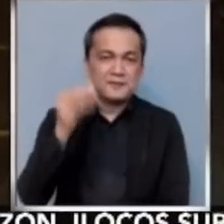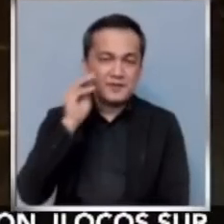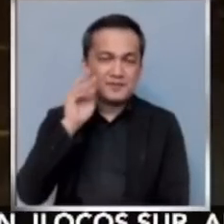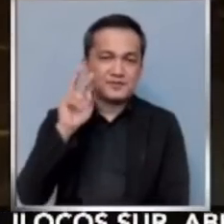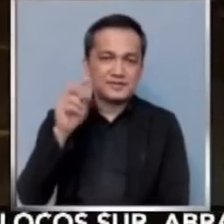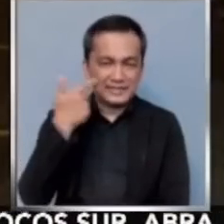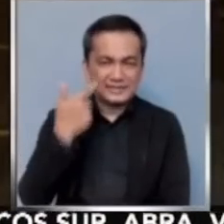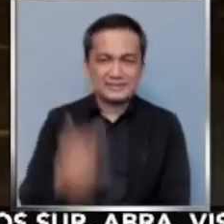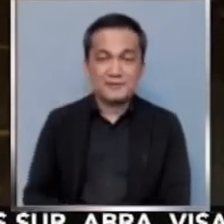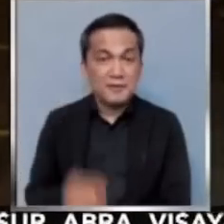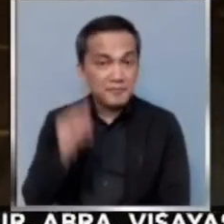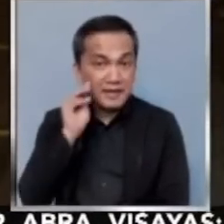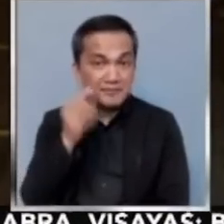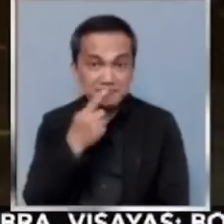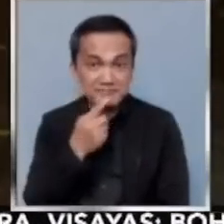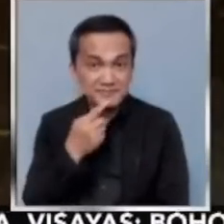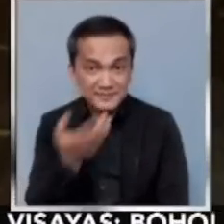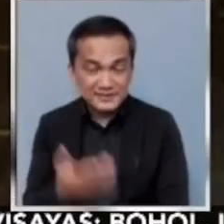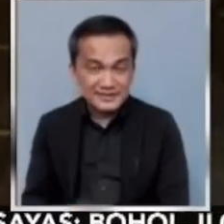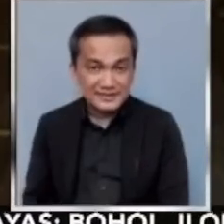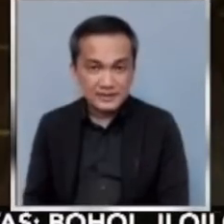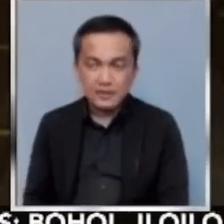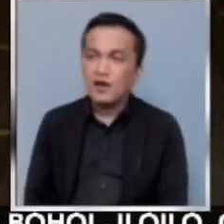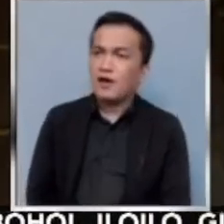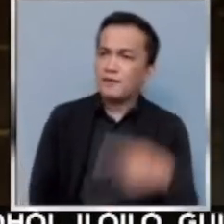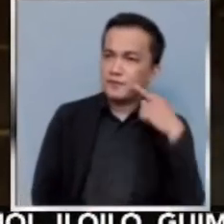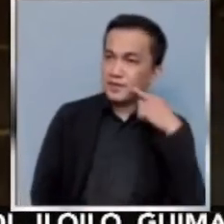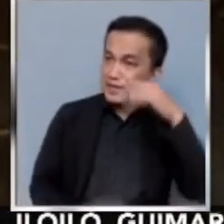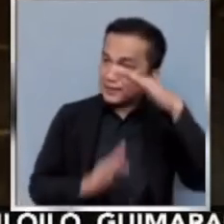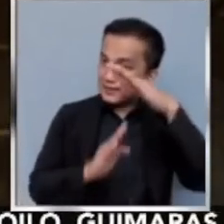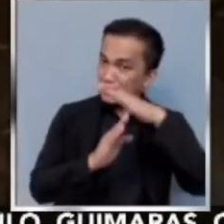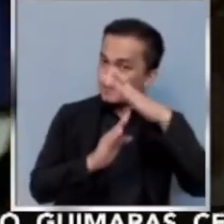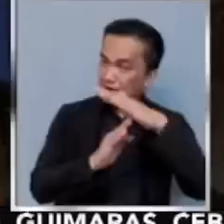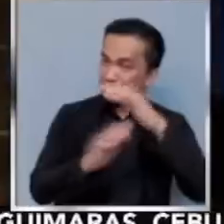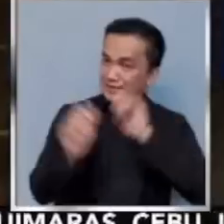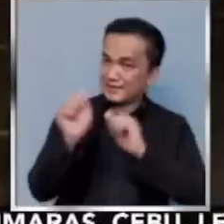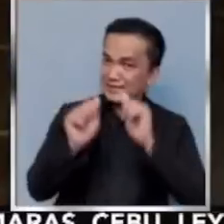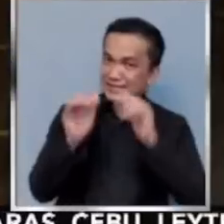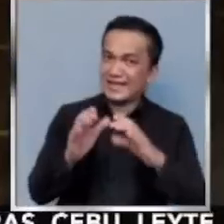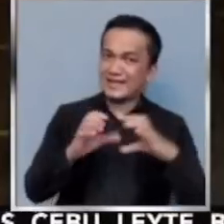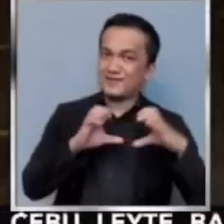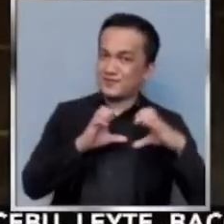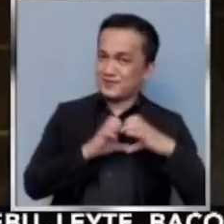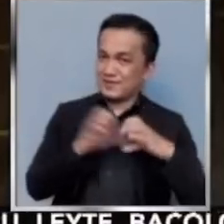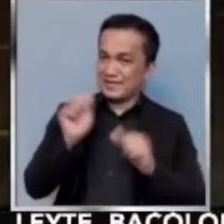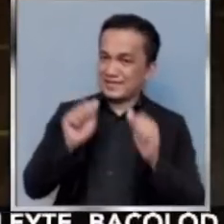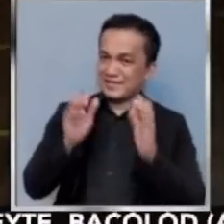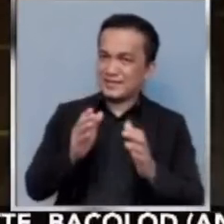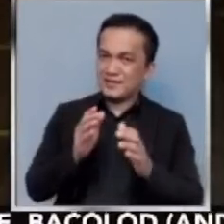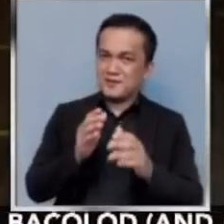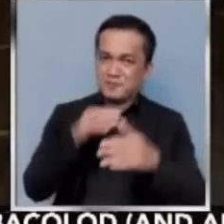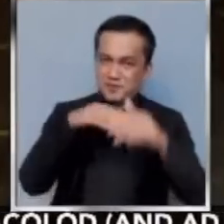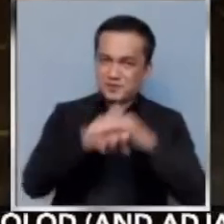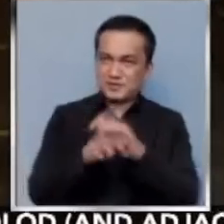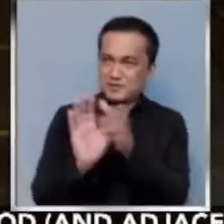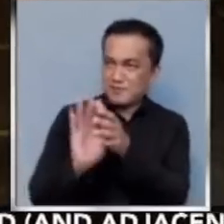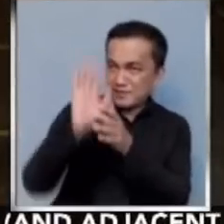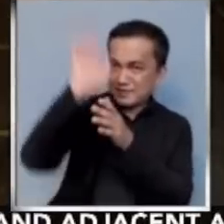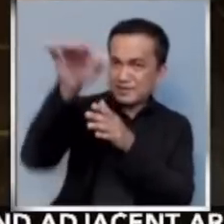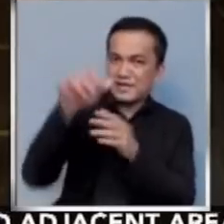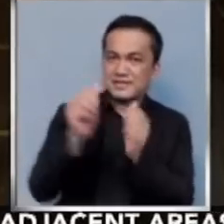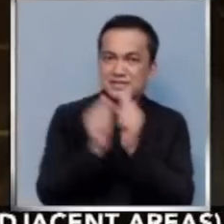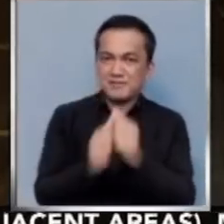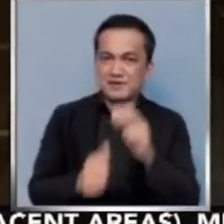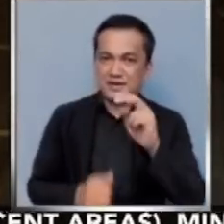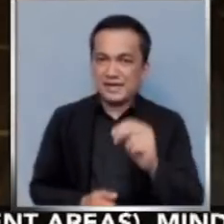Mav? Pia, time out muna sa showbiz ang ilang Kapuso Stars para sumabag sa hardcourt kasama ang NCAA ng mga pambato. Pero